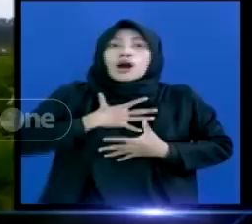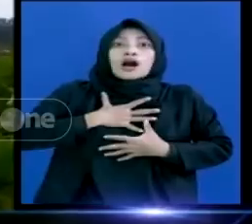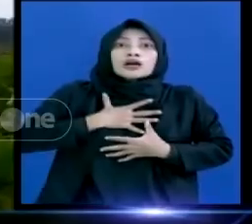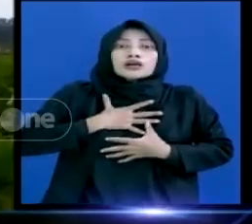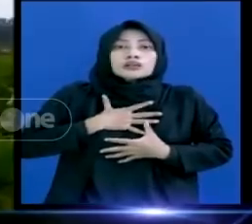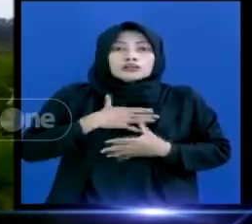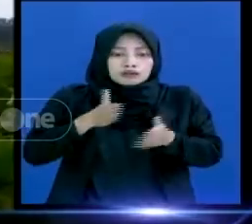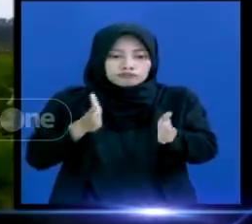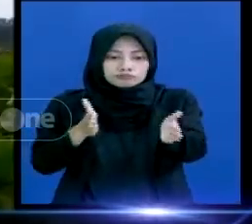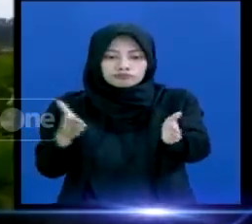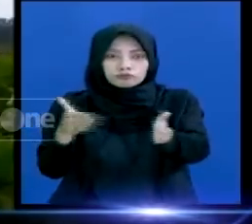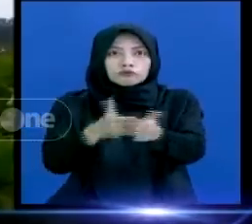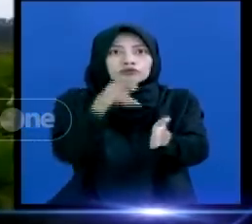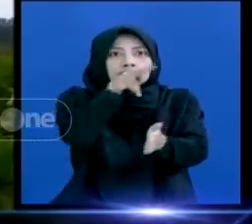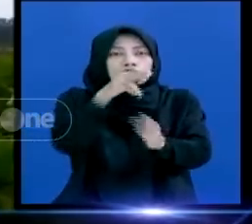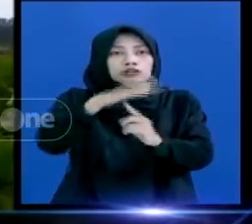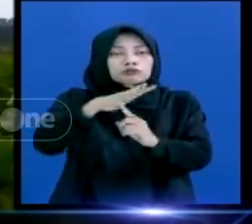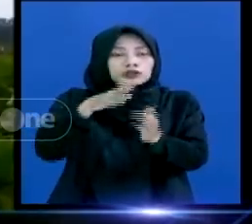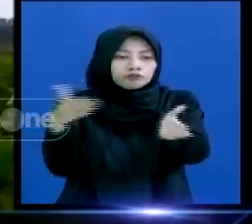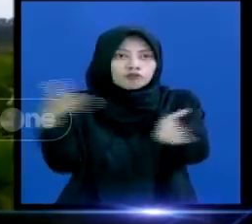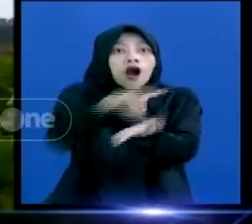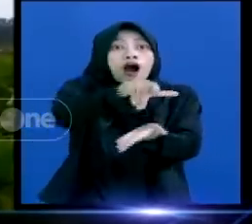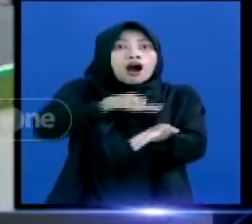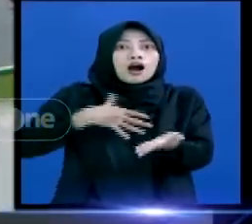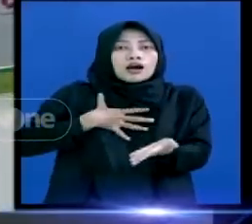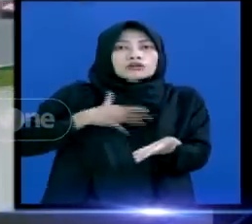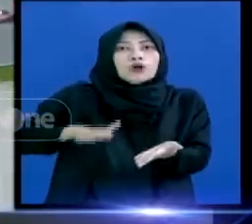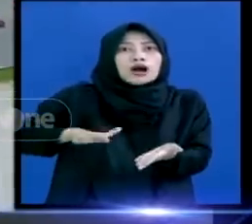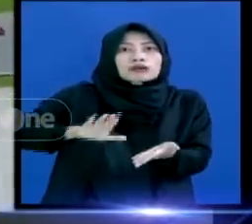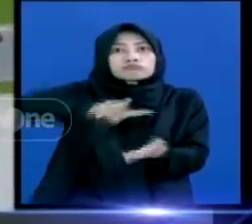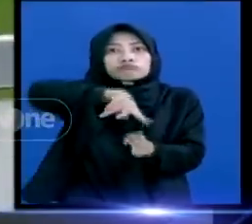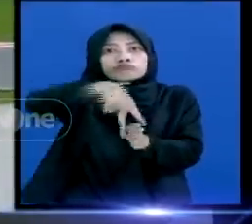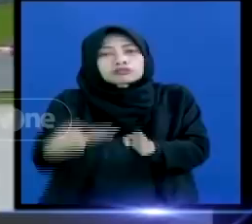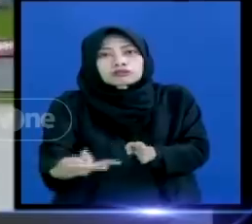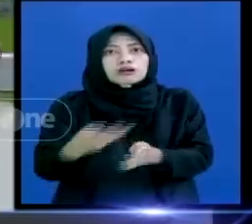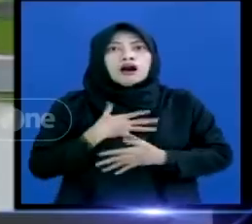jatuh pingsan saat anaknya terjatuh di lintasan balapan.